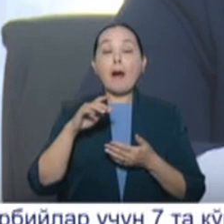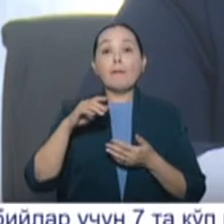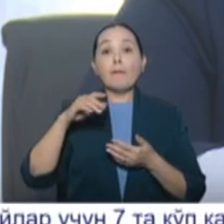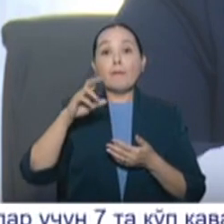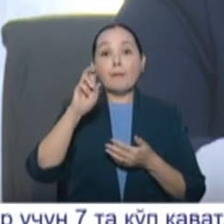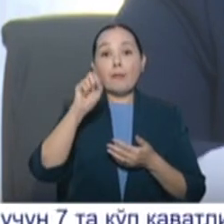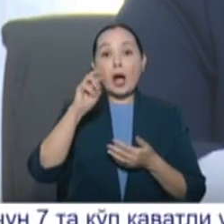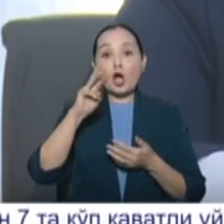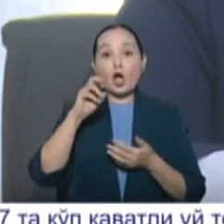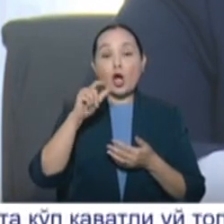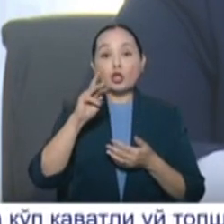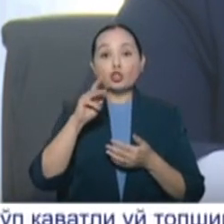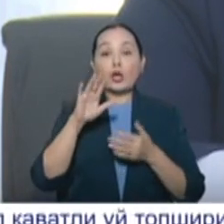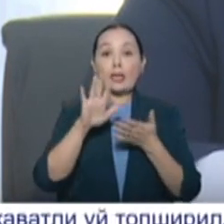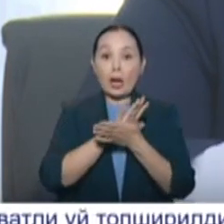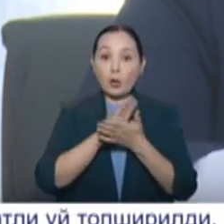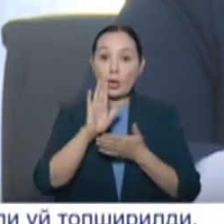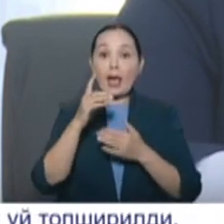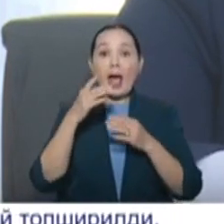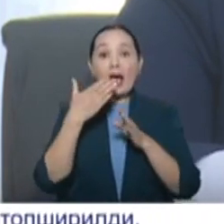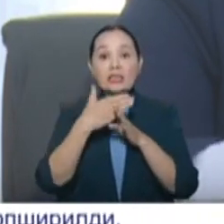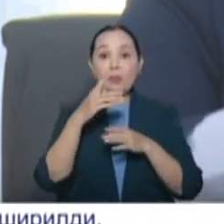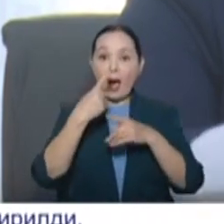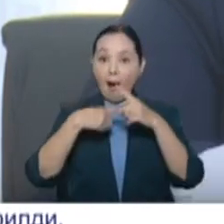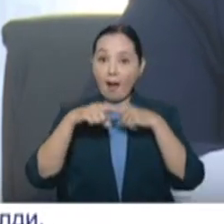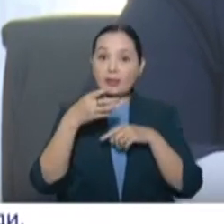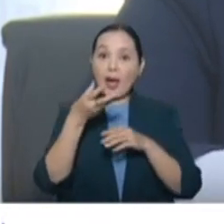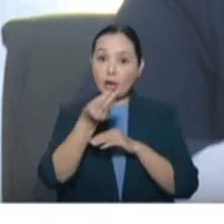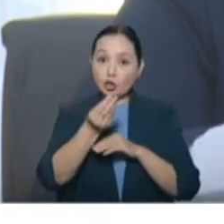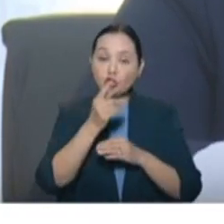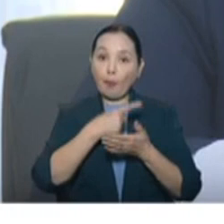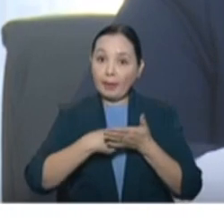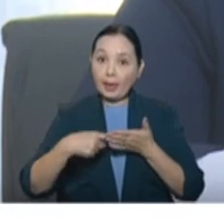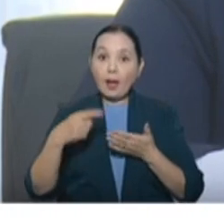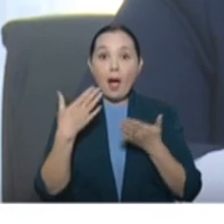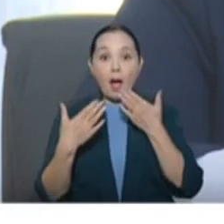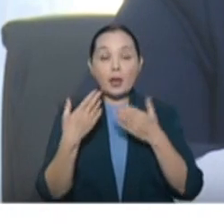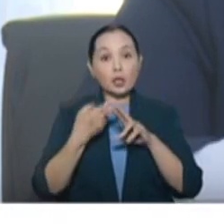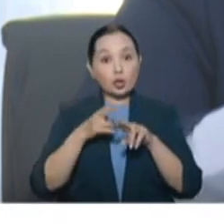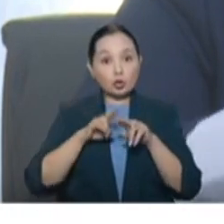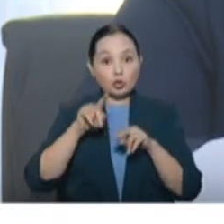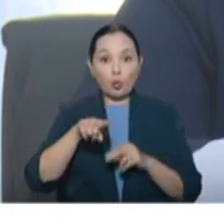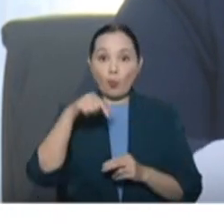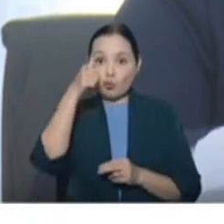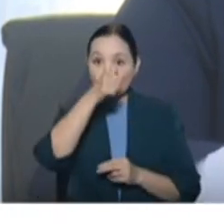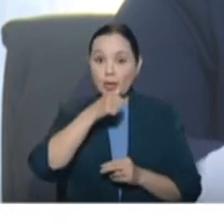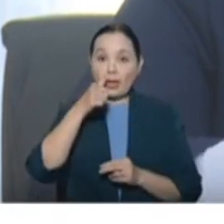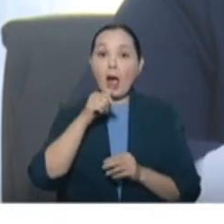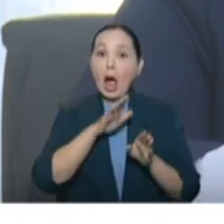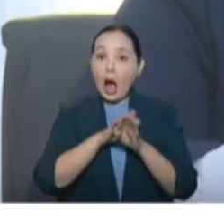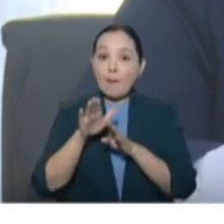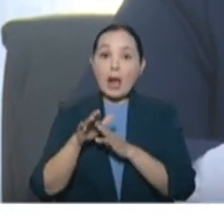va aviabiletdan to'liq yoki qisman qaytarish huquqi bo'lgan tarif ham belgilanadi. Shu agar bu yilgi shu